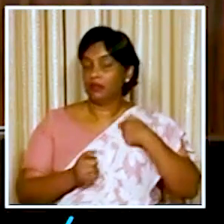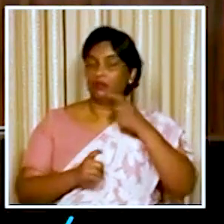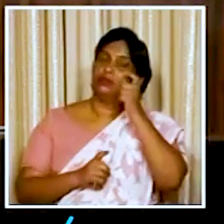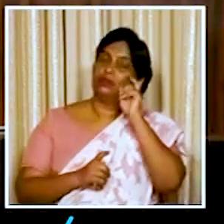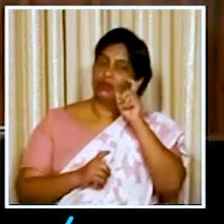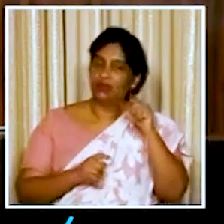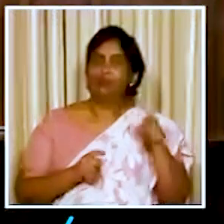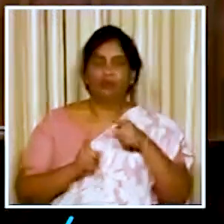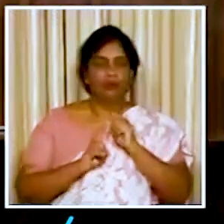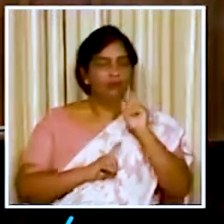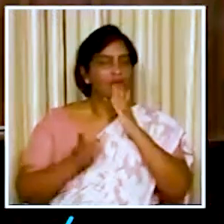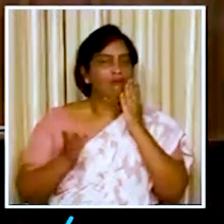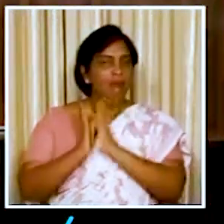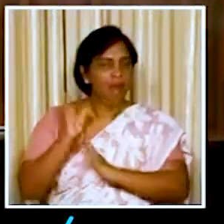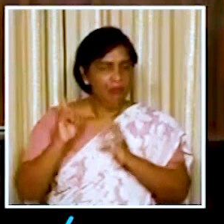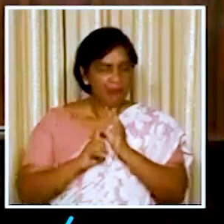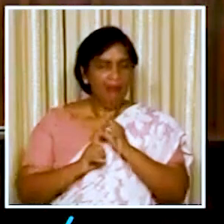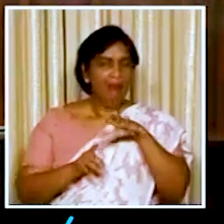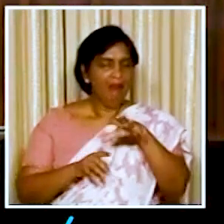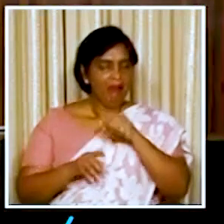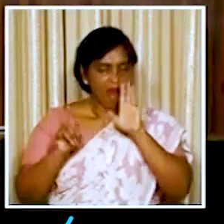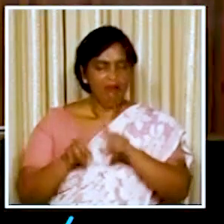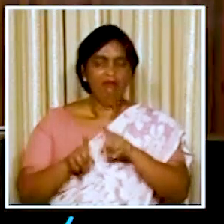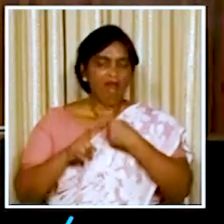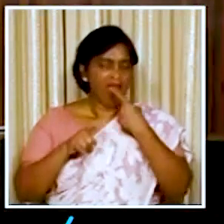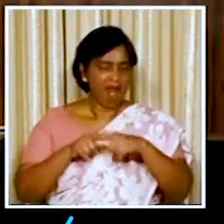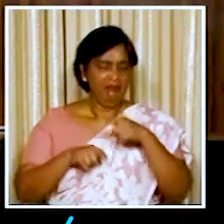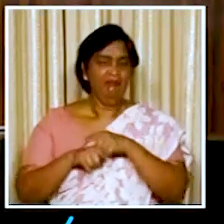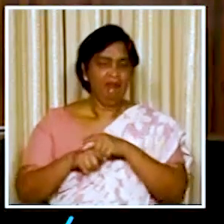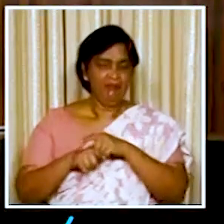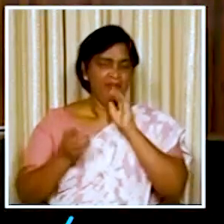යටතේ පාර්ලිමේන්තු මන්ත්‍රීවරයන්ගේ පරිශීලනය සඳහා පමණක්